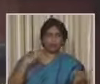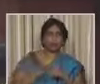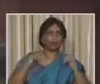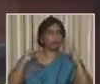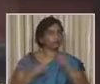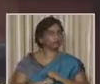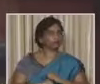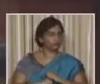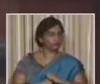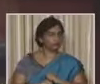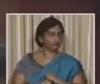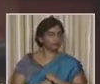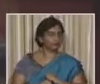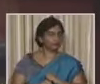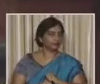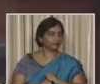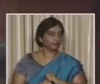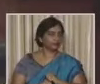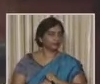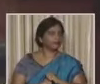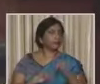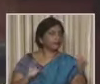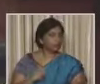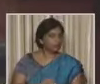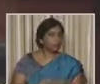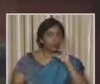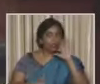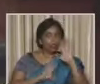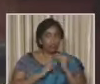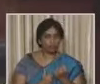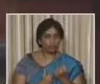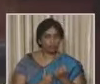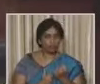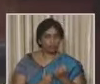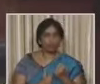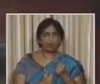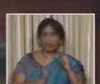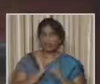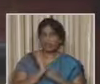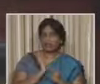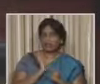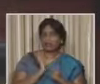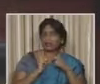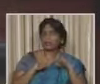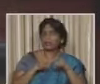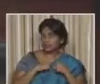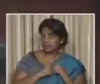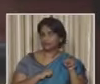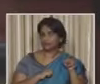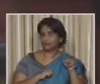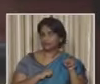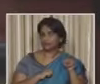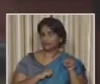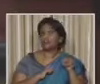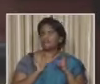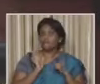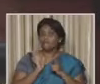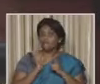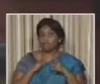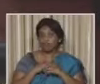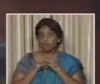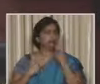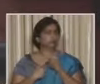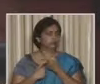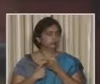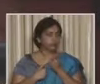ஒரு ஜெக்கெட் ஒன்று போடப்படுகிறது. அப்பொழுது தகவல் வருகிறது, எல்டிடிஇ அமைப்பின் செயற்பாடாக இருக்கலாம், வவுணத்தீவு போலீசுடன் ஒரு